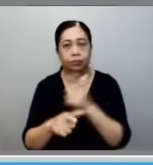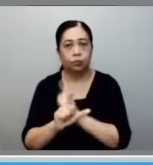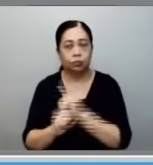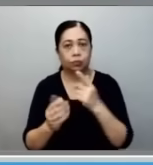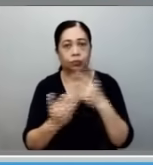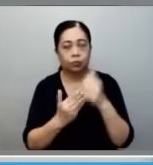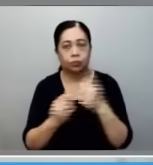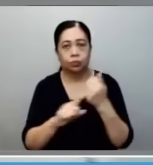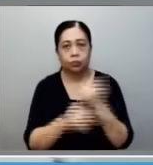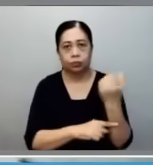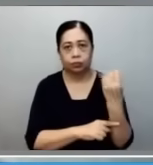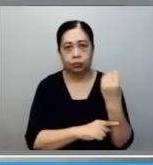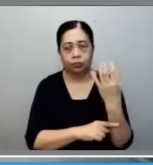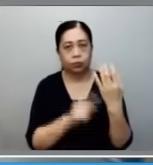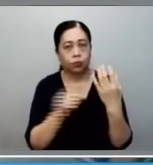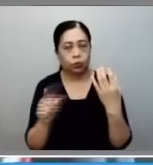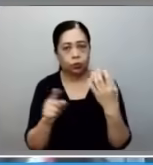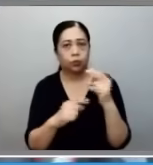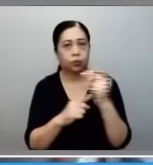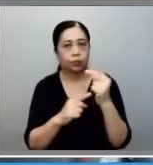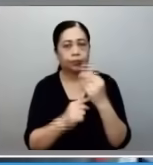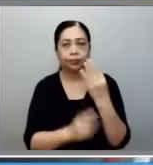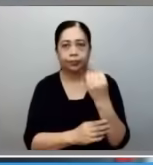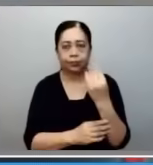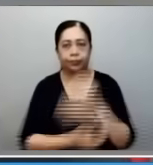August 15 hanggang November